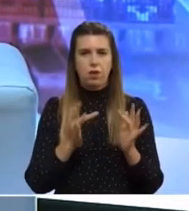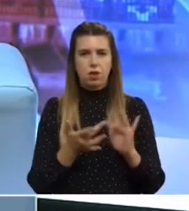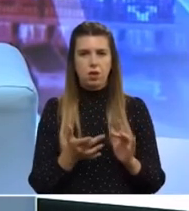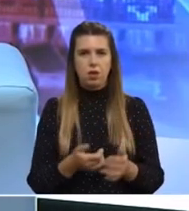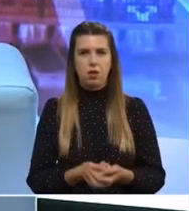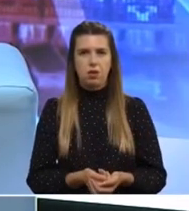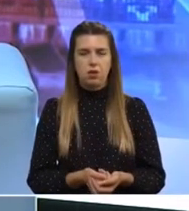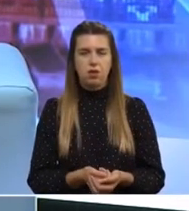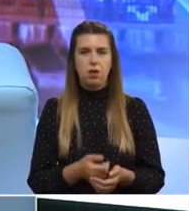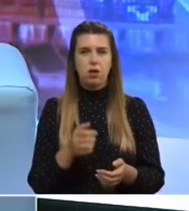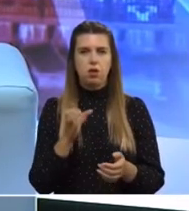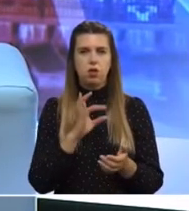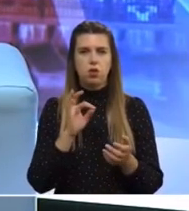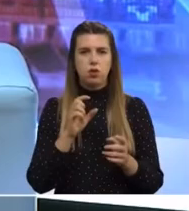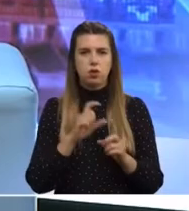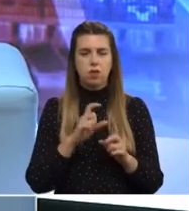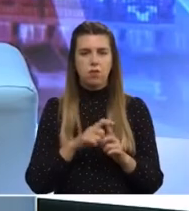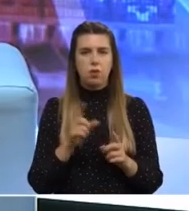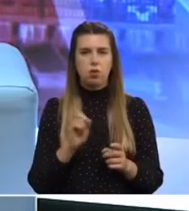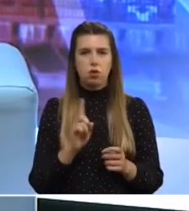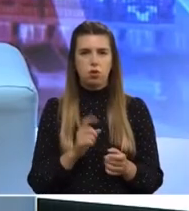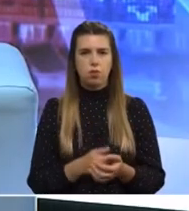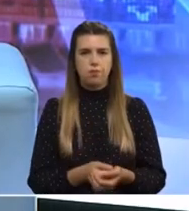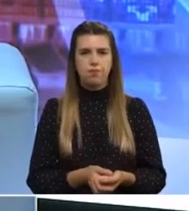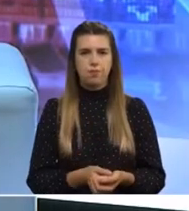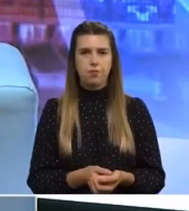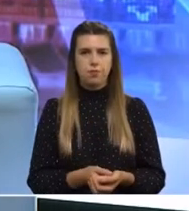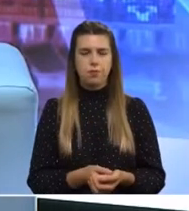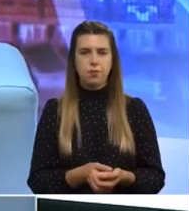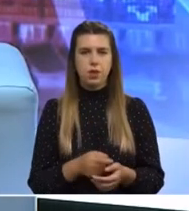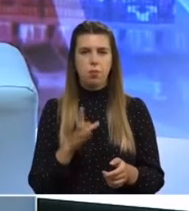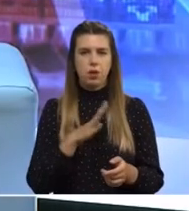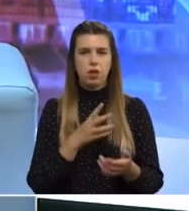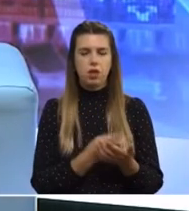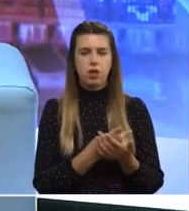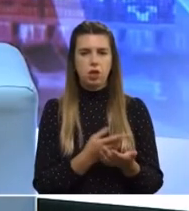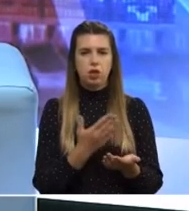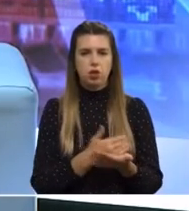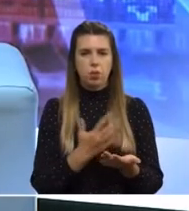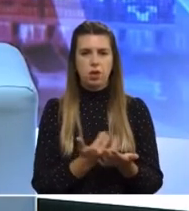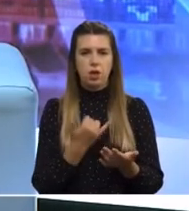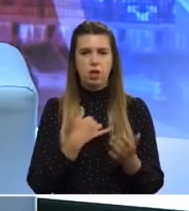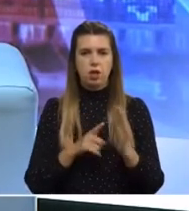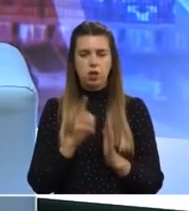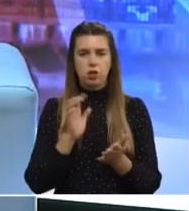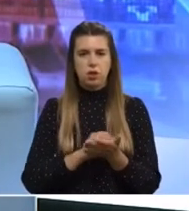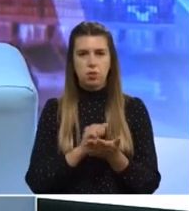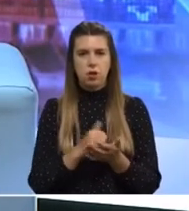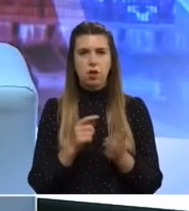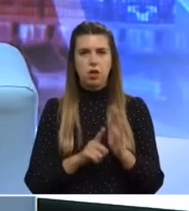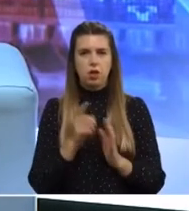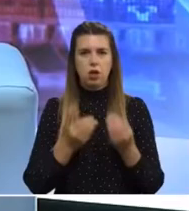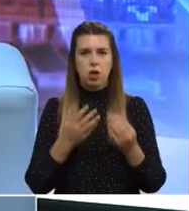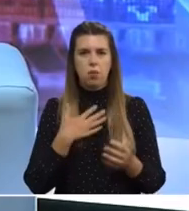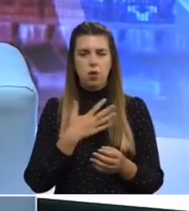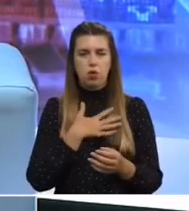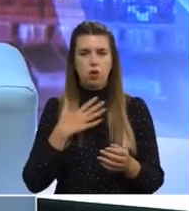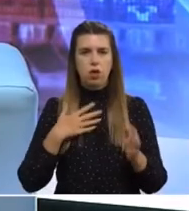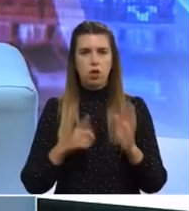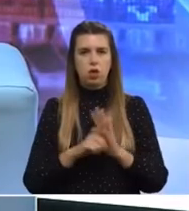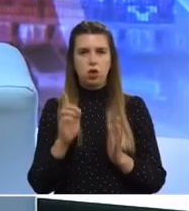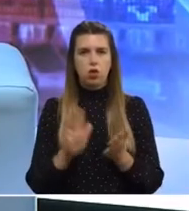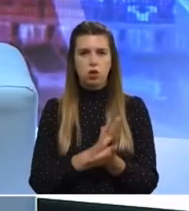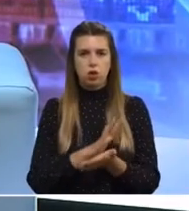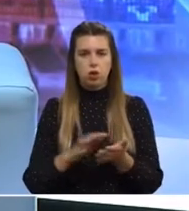соцсетях, со словами того, что вот лежал инструмент, а сейчас начала или начал играть, и мои легкие